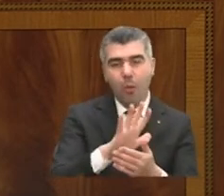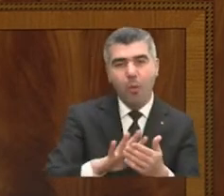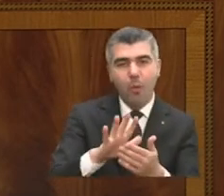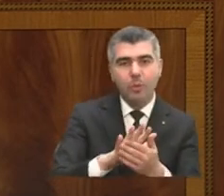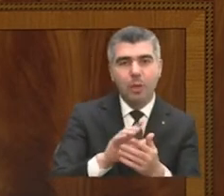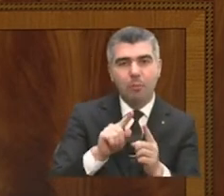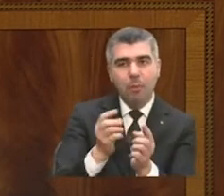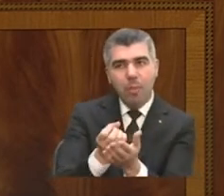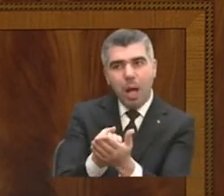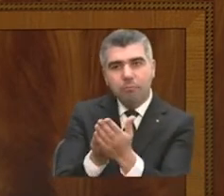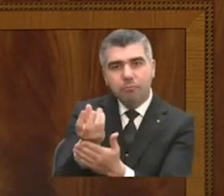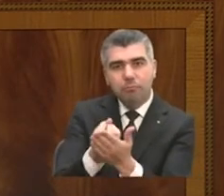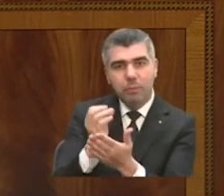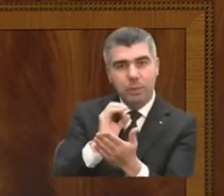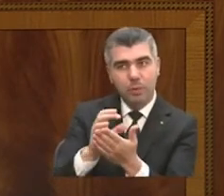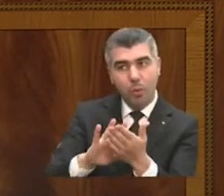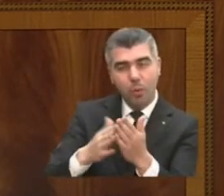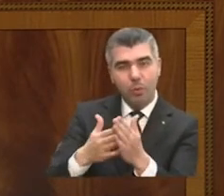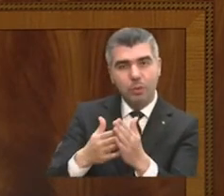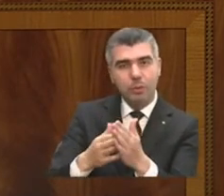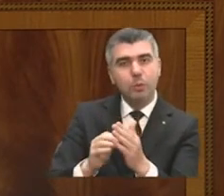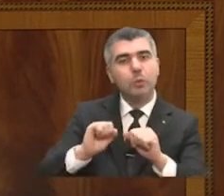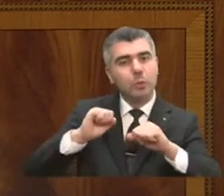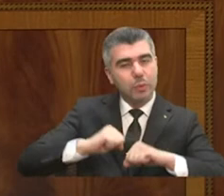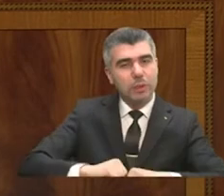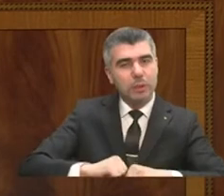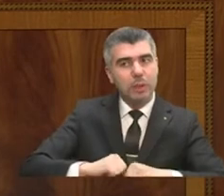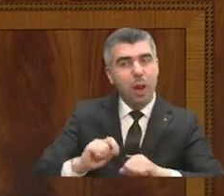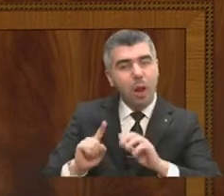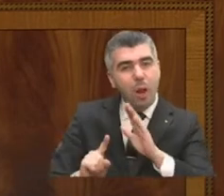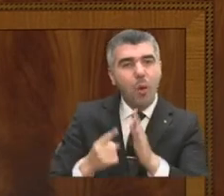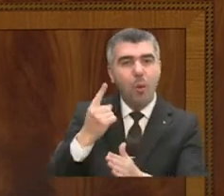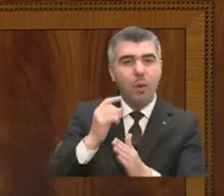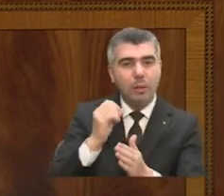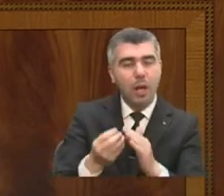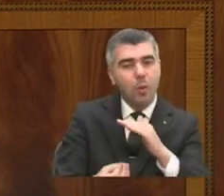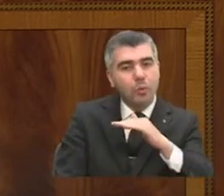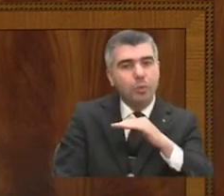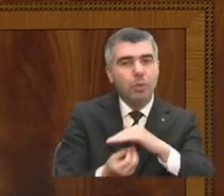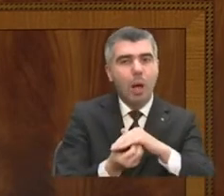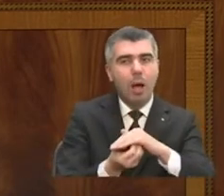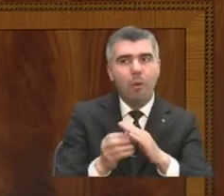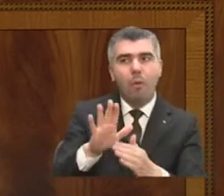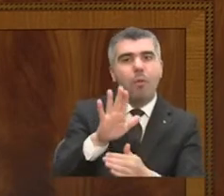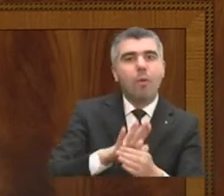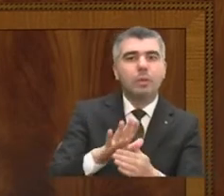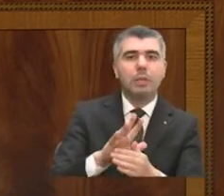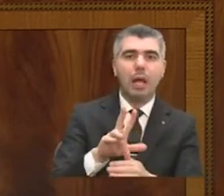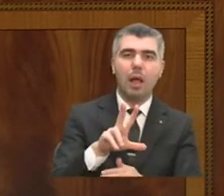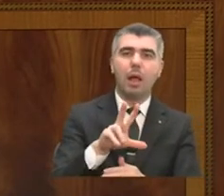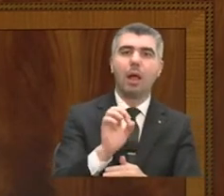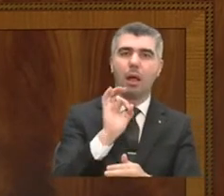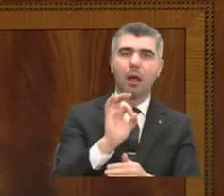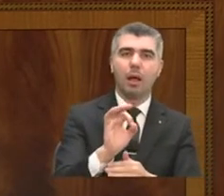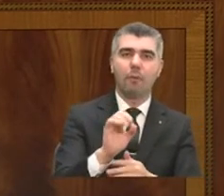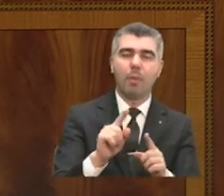plus présenter les leçons aux autres et de reconnaître que